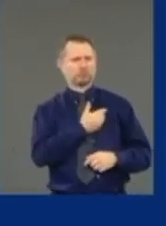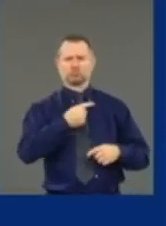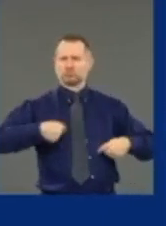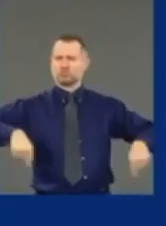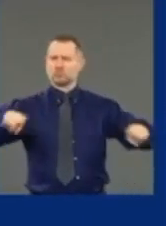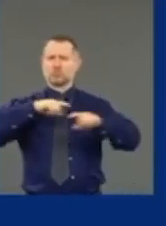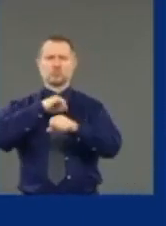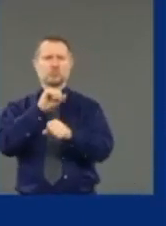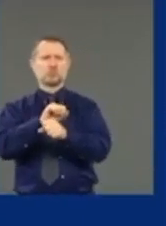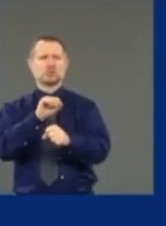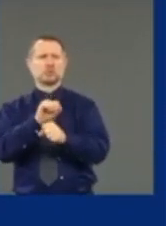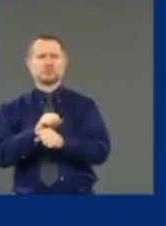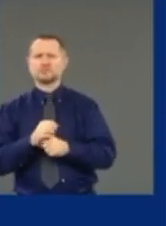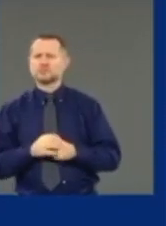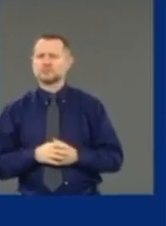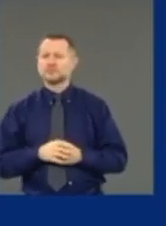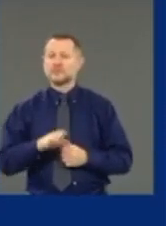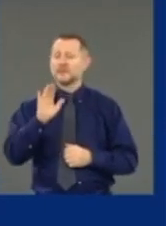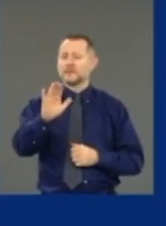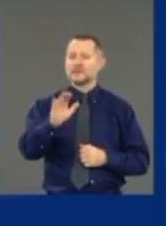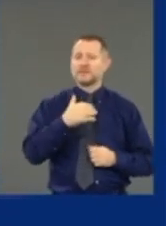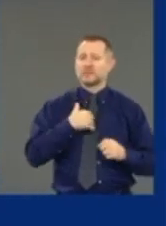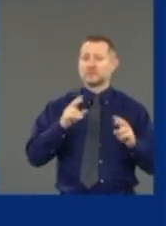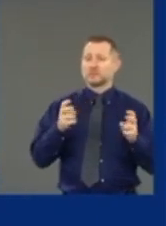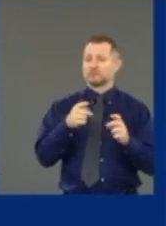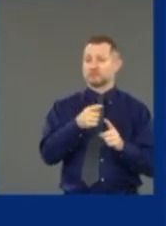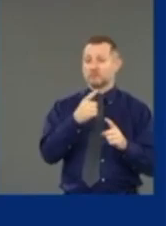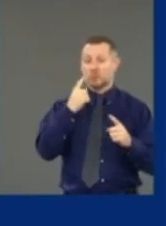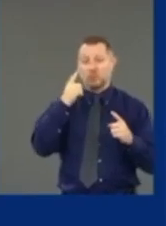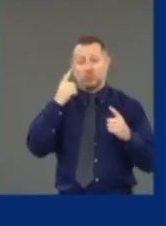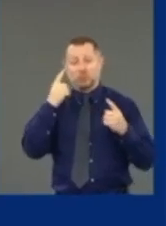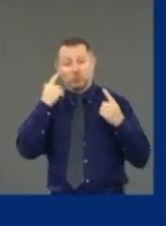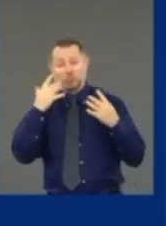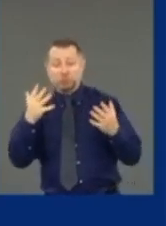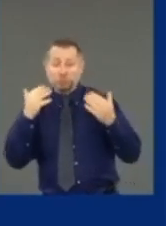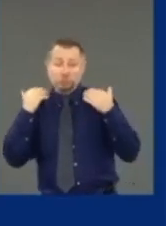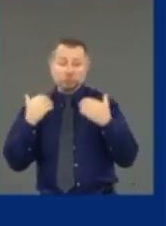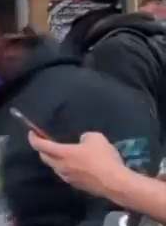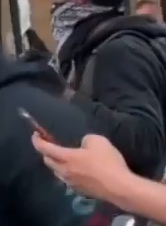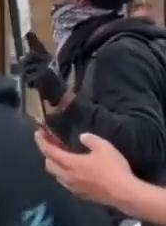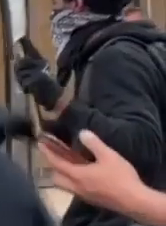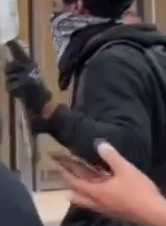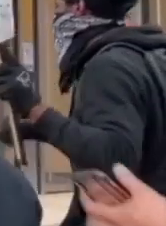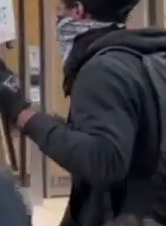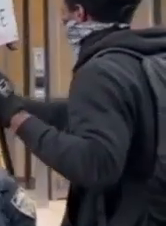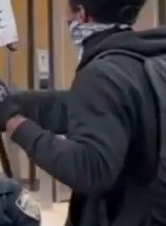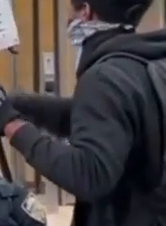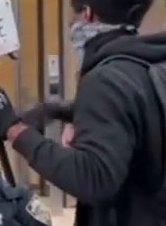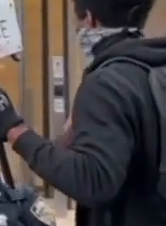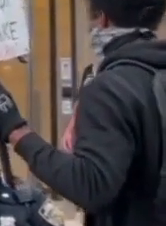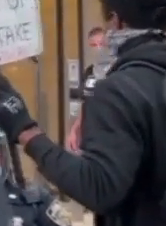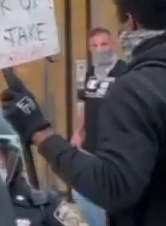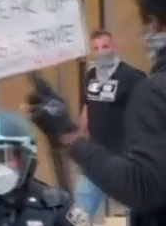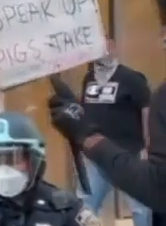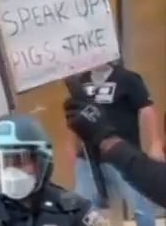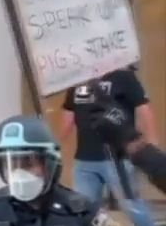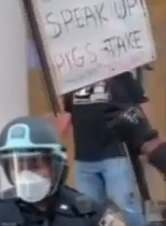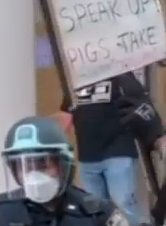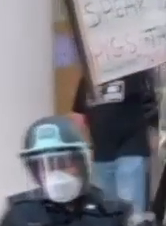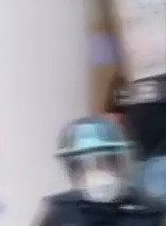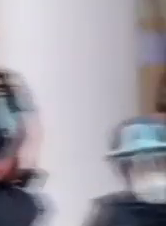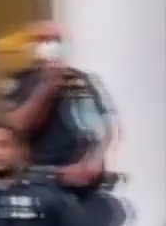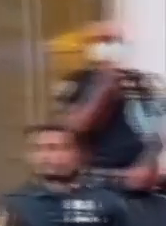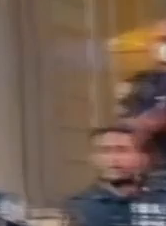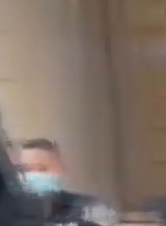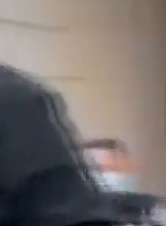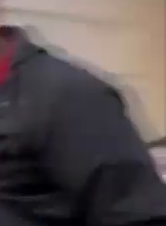Just don't snatch defeat from the jaws of victory. 库莫指出，此次的大规模抗议活